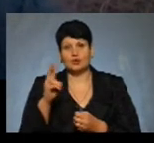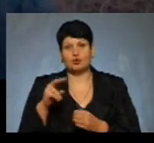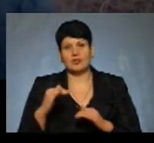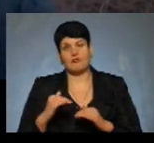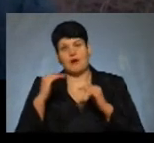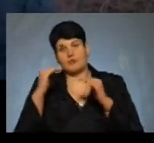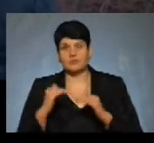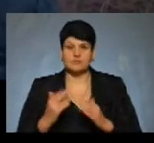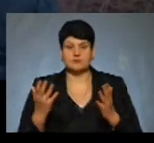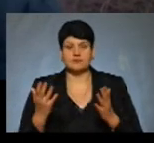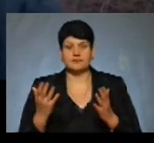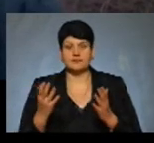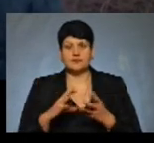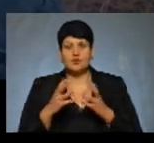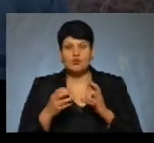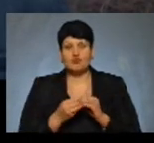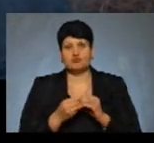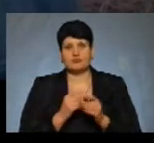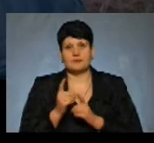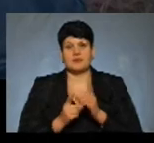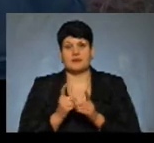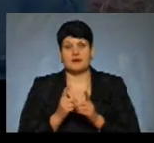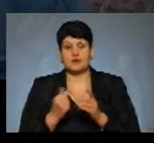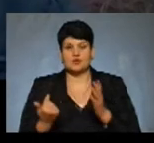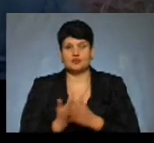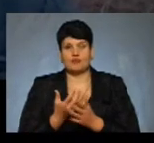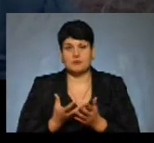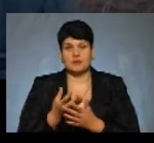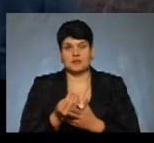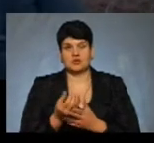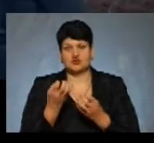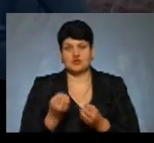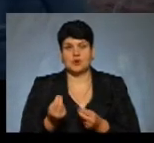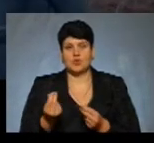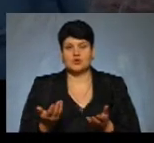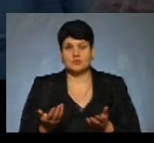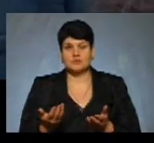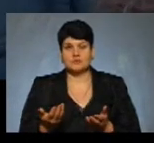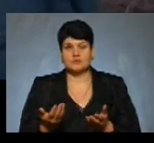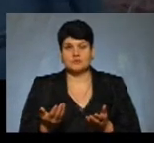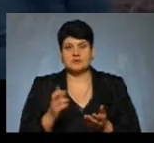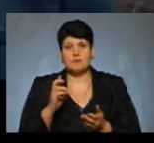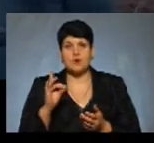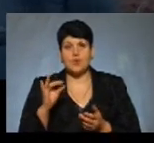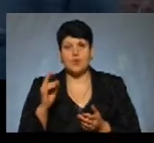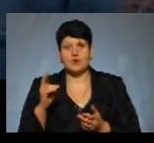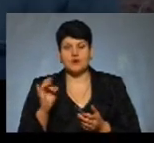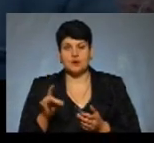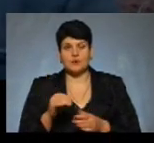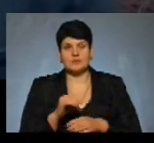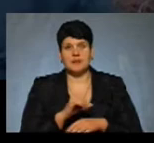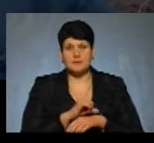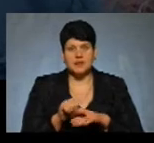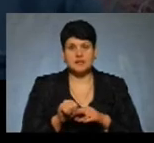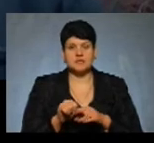підріс. Сума допомогти. І далі біжиш в касу, платиш ще далі гроші. Там вони, брокер там ходять, оцінюють митниці, вони самі